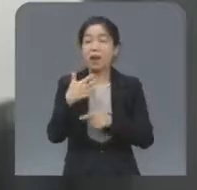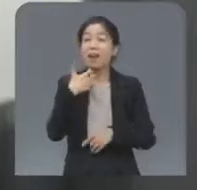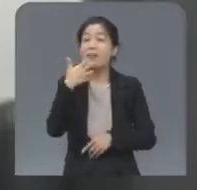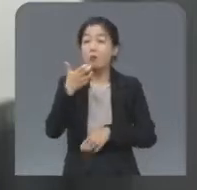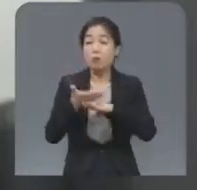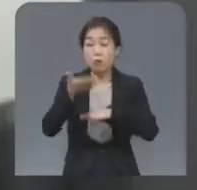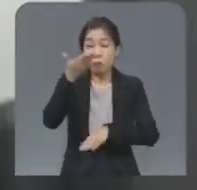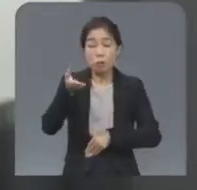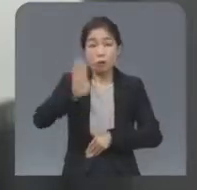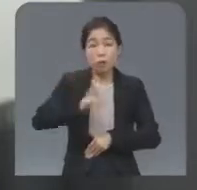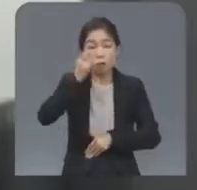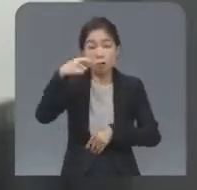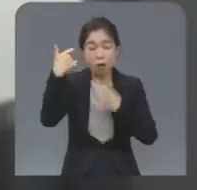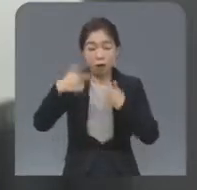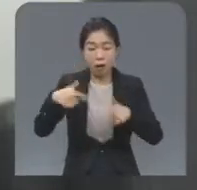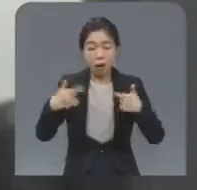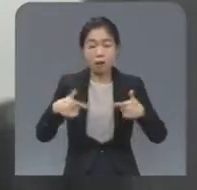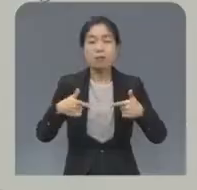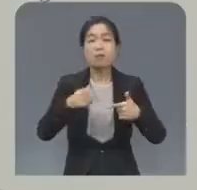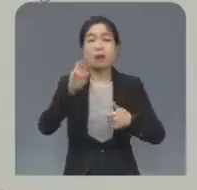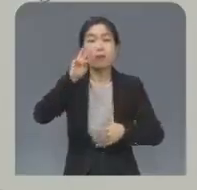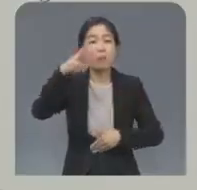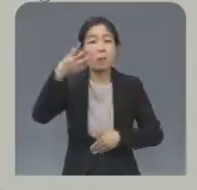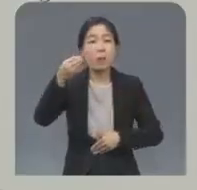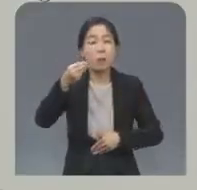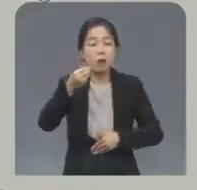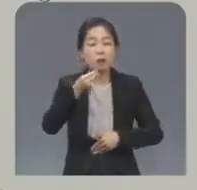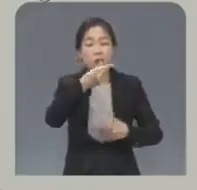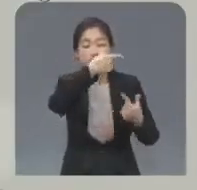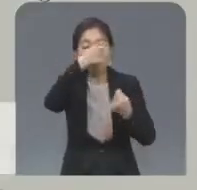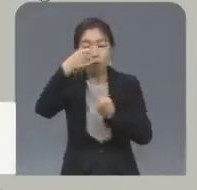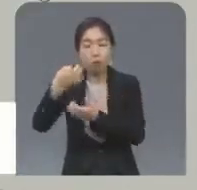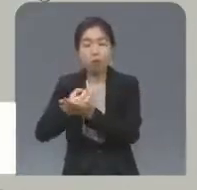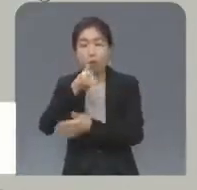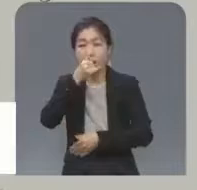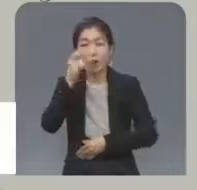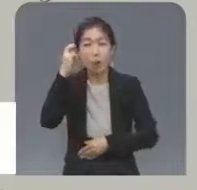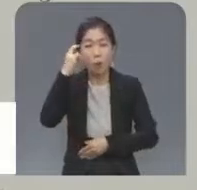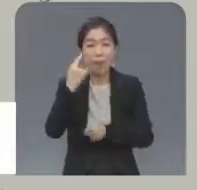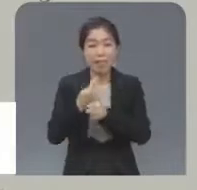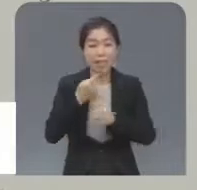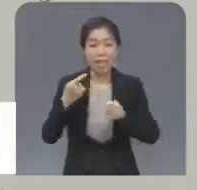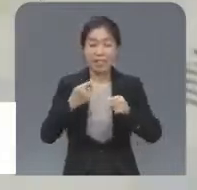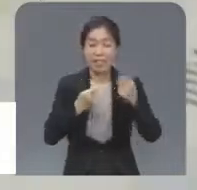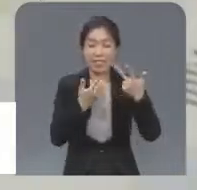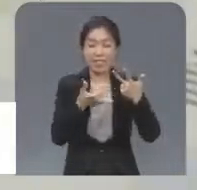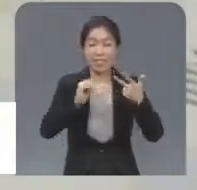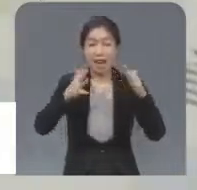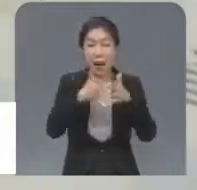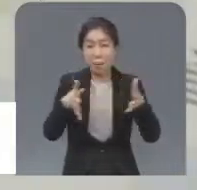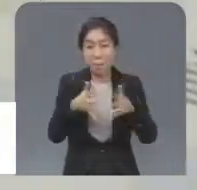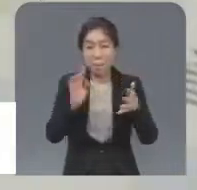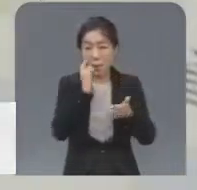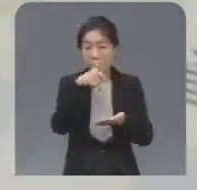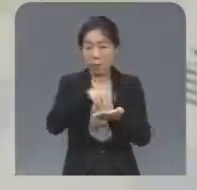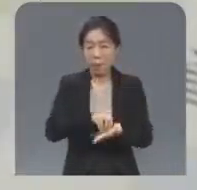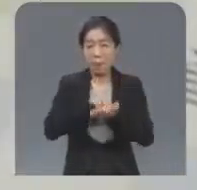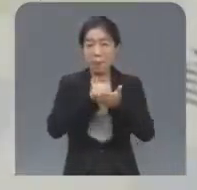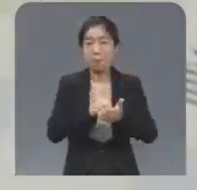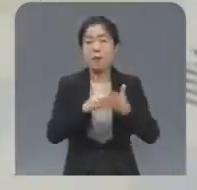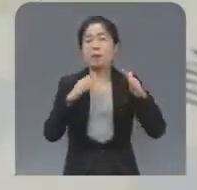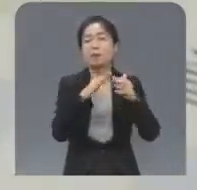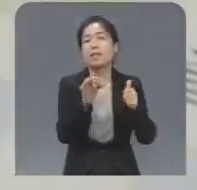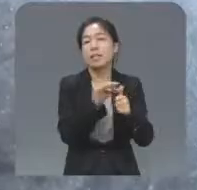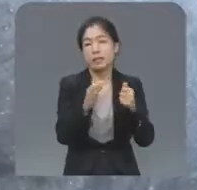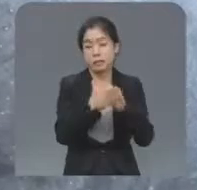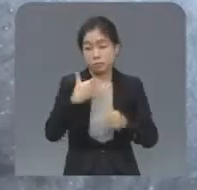매달 300여만 원의 고정 수입이 있습니다. 지난해 7억 원대의 아파트를 담보로 가입한 주택연금 덕분입니다.